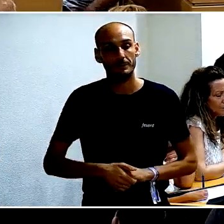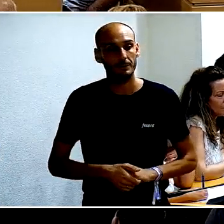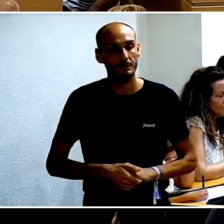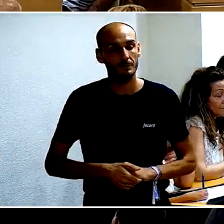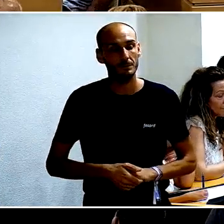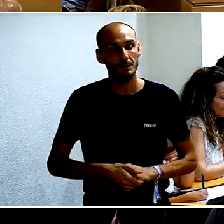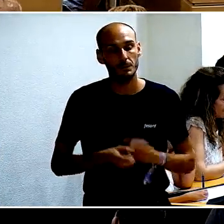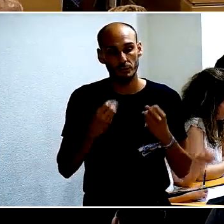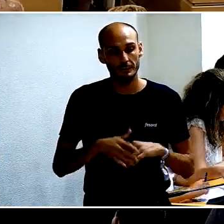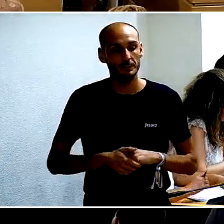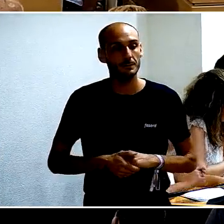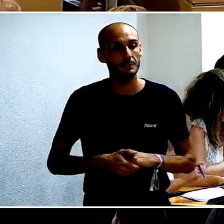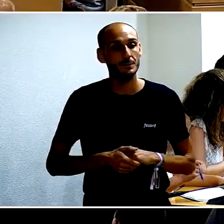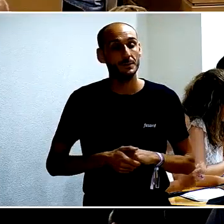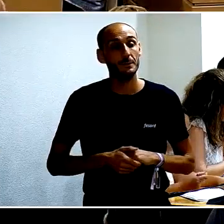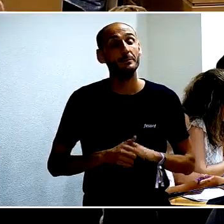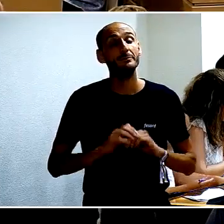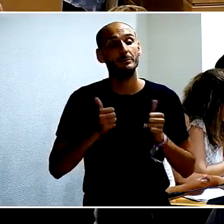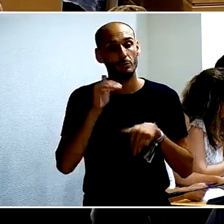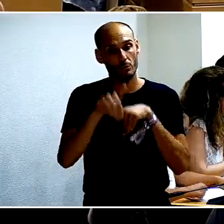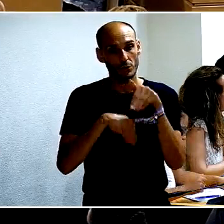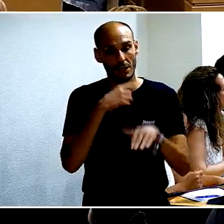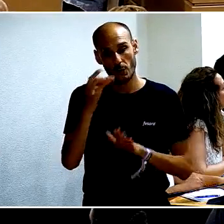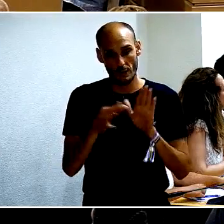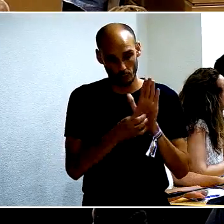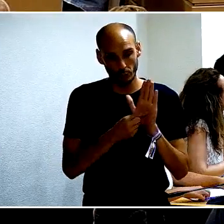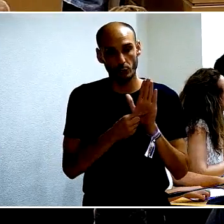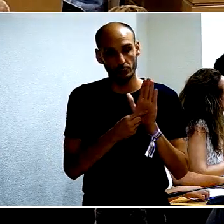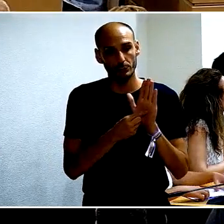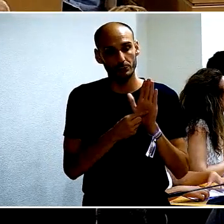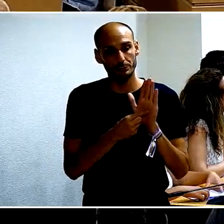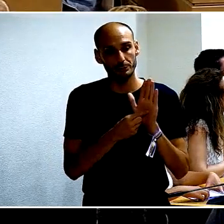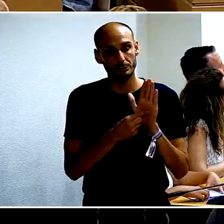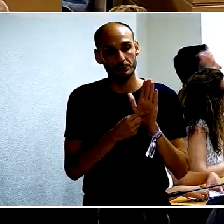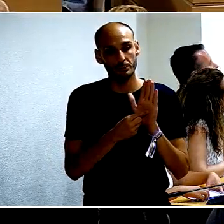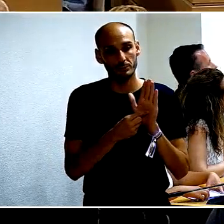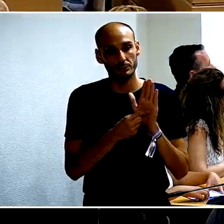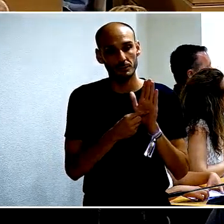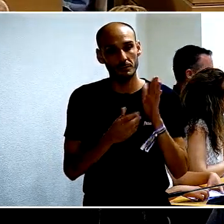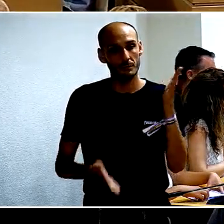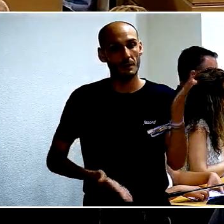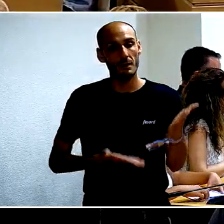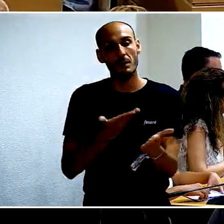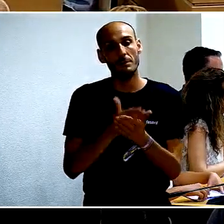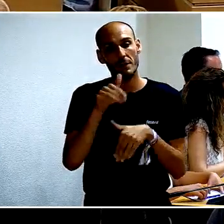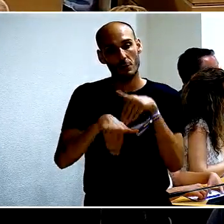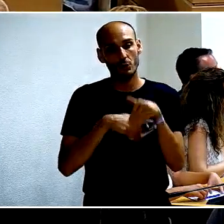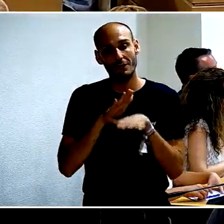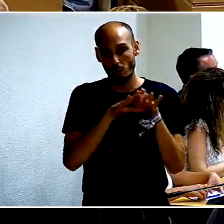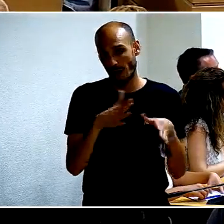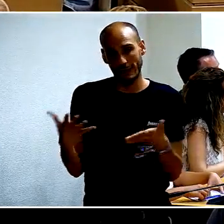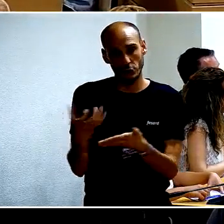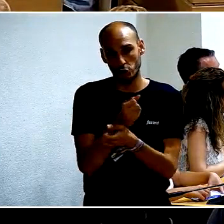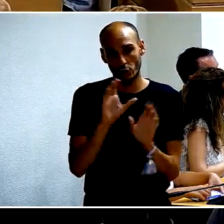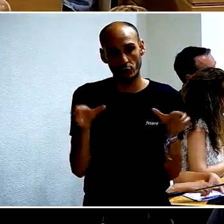Molt bé. Passem a la votació del punt i demane el vot favorable de tota la corporació, evidentment. Vots